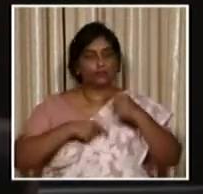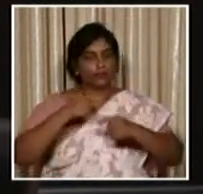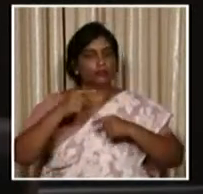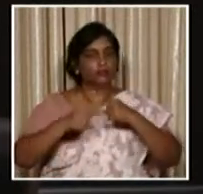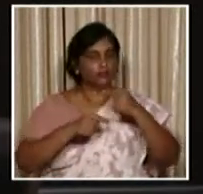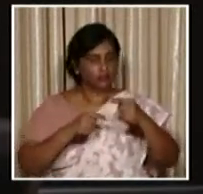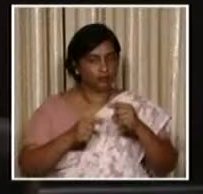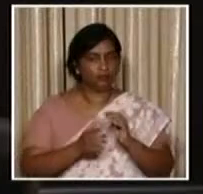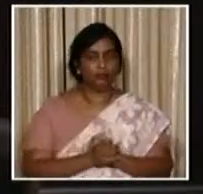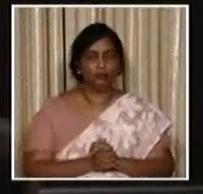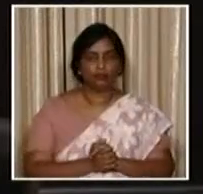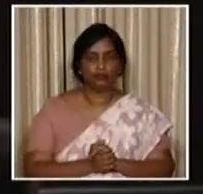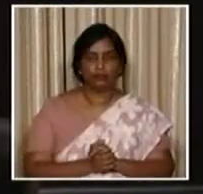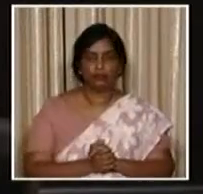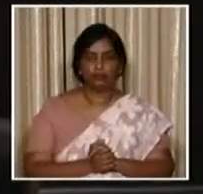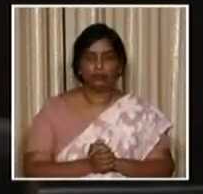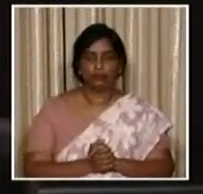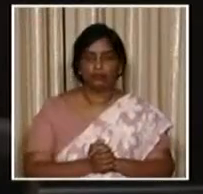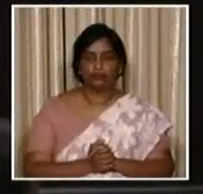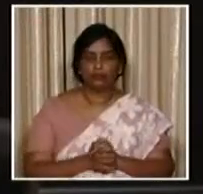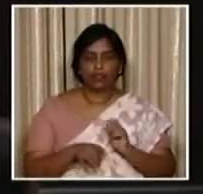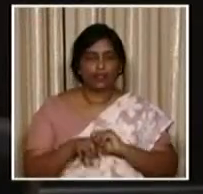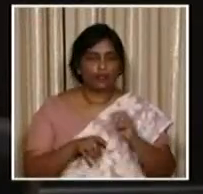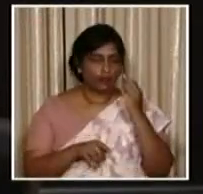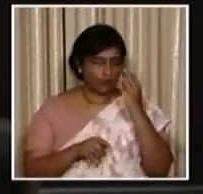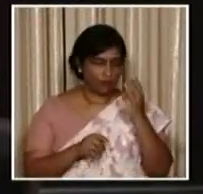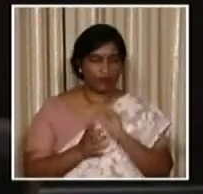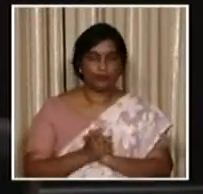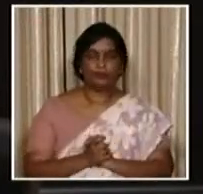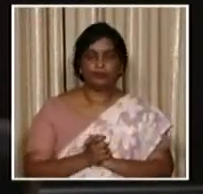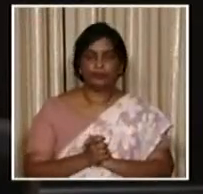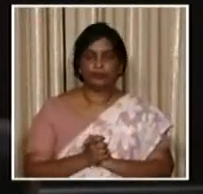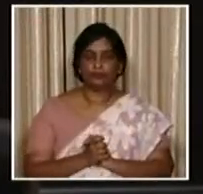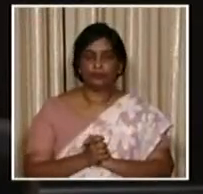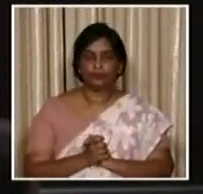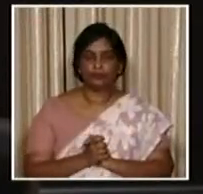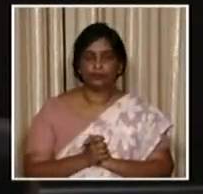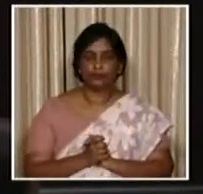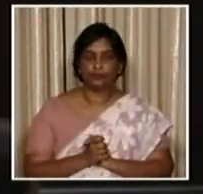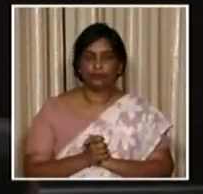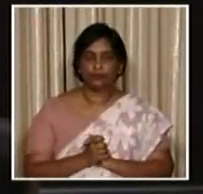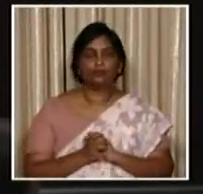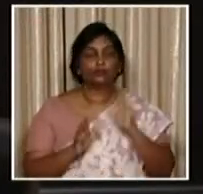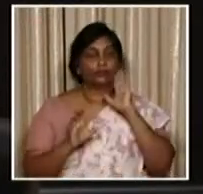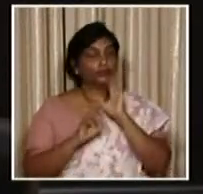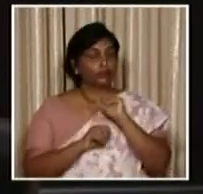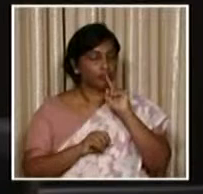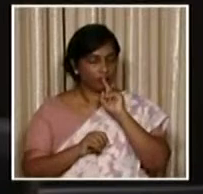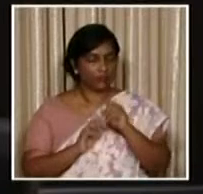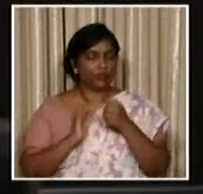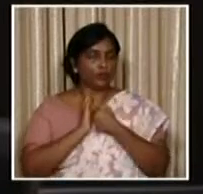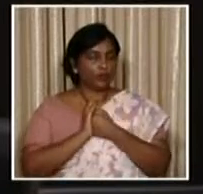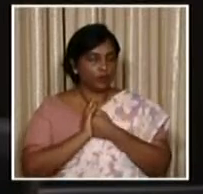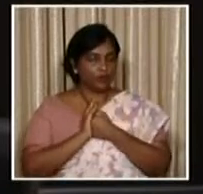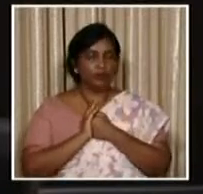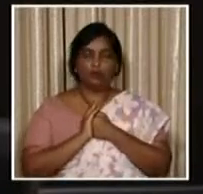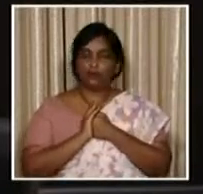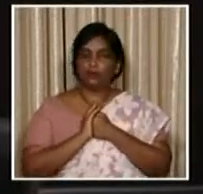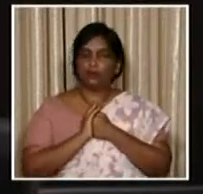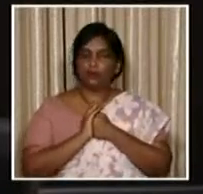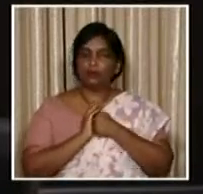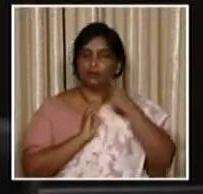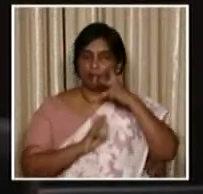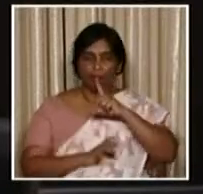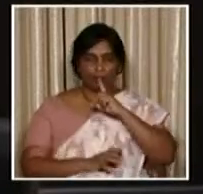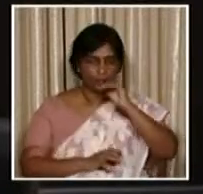ඔබ තමුන්නාන්සේලාට ගරු මිනිත්තු 3ක කාලයක් ප්‍රකාශ කරන්නා මූලාසනේ ගරු